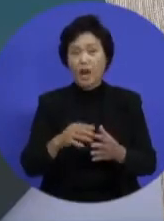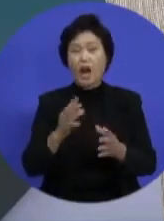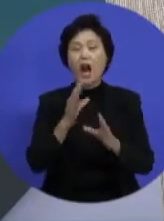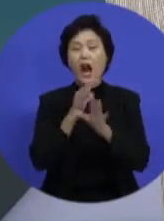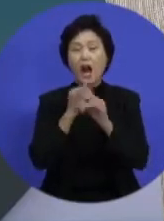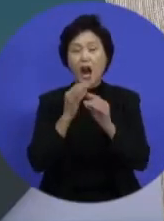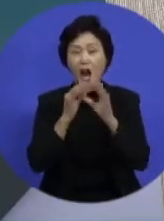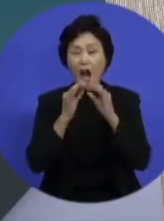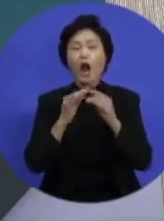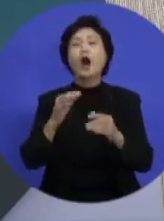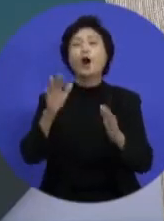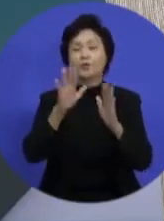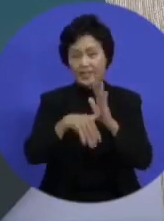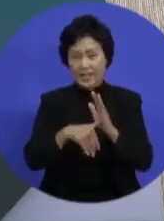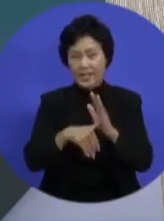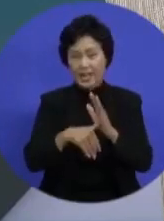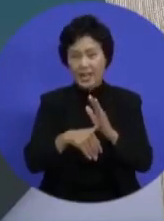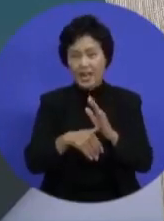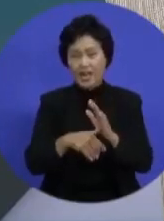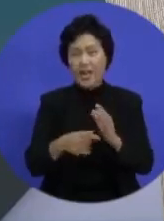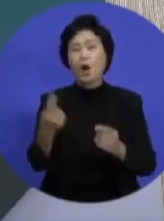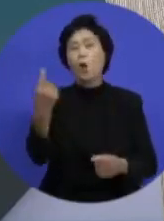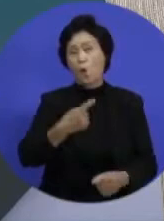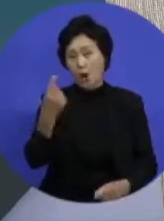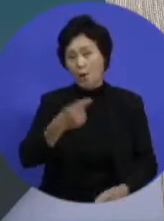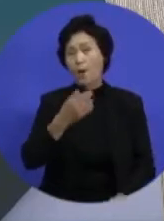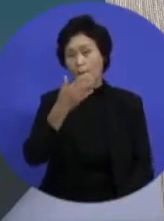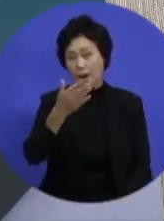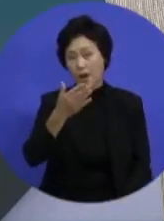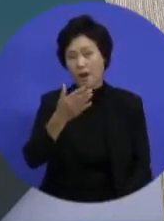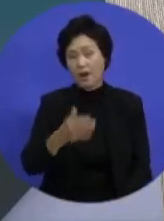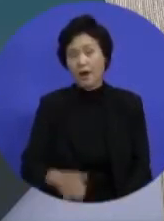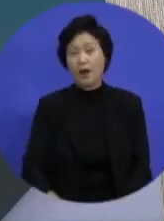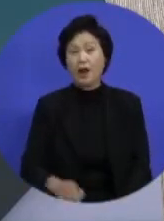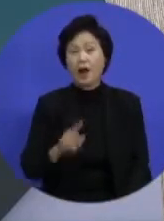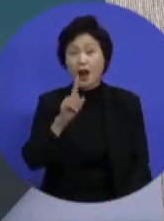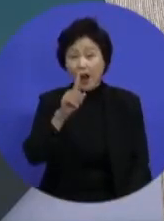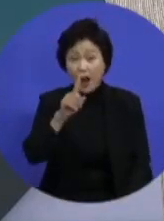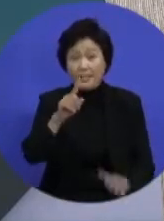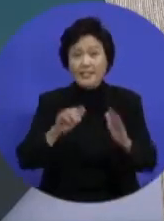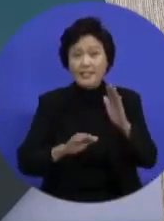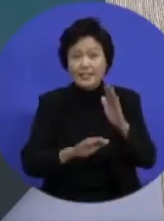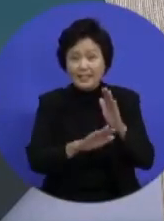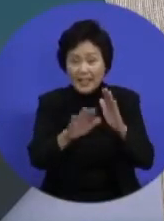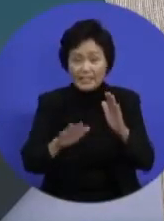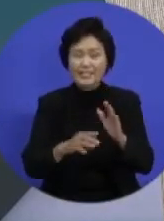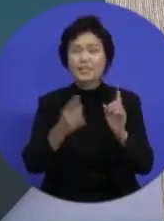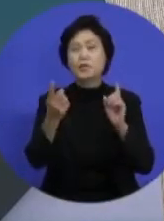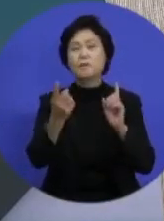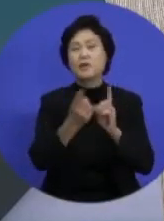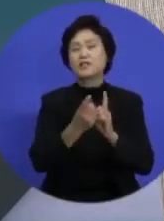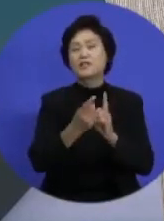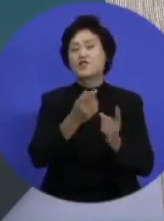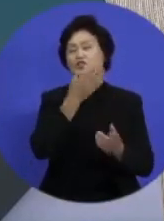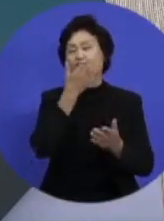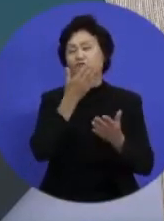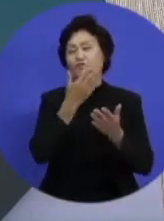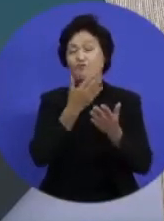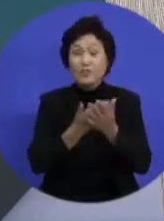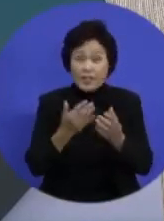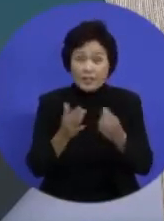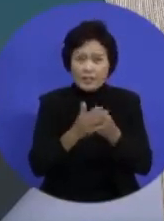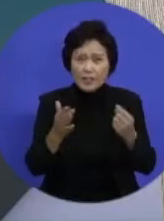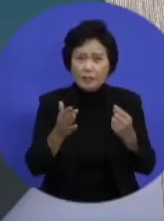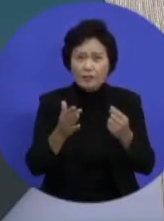가능해요? 가정별로 만납니다. 그래요? 네, 왜냐하면 한 가정과 저희는 한 가정이 만나는 게 굉장히 중요하기 네.